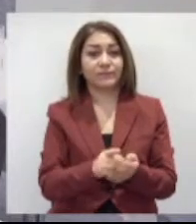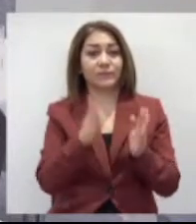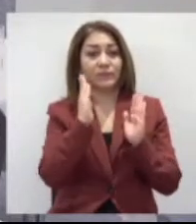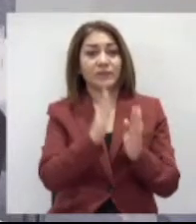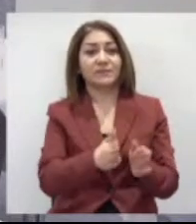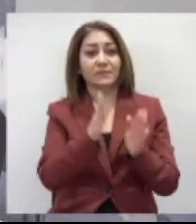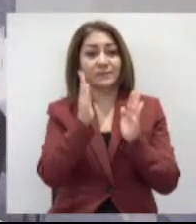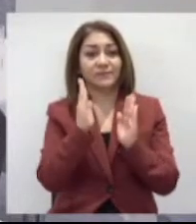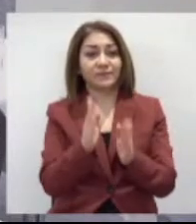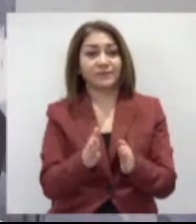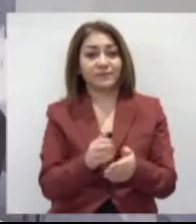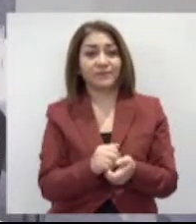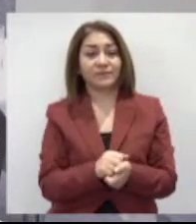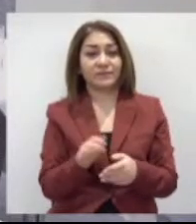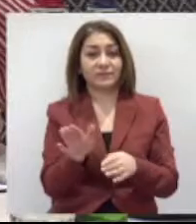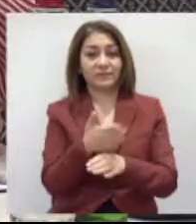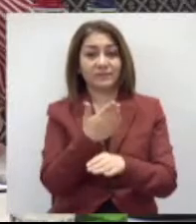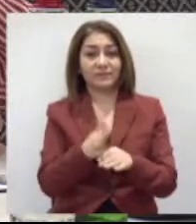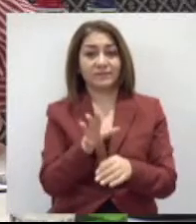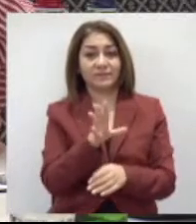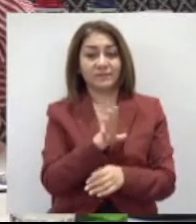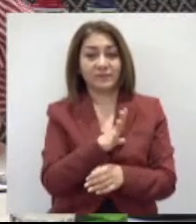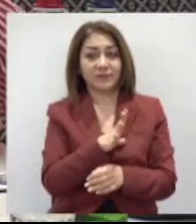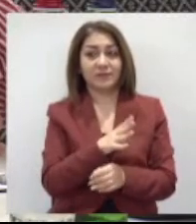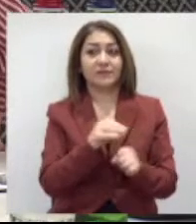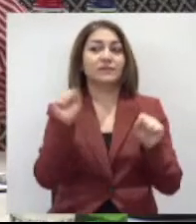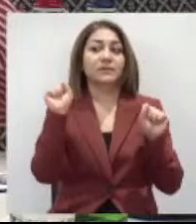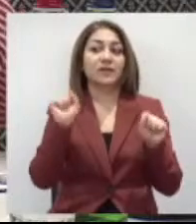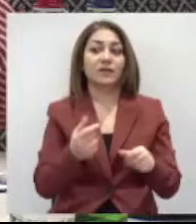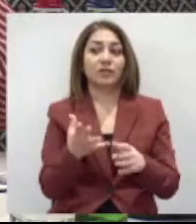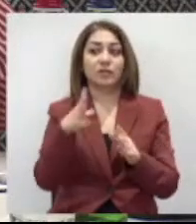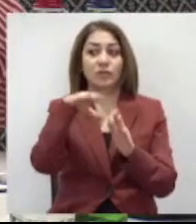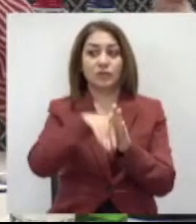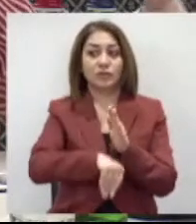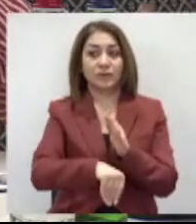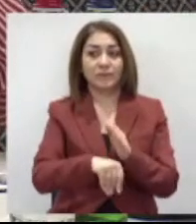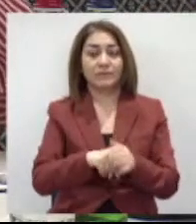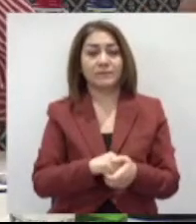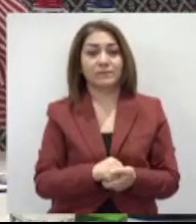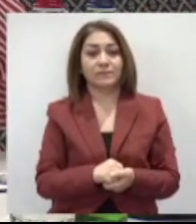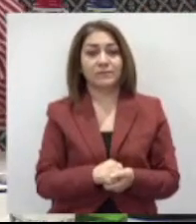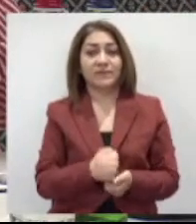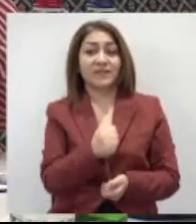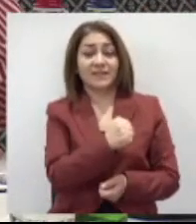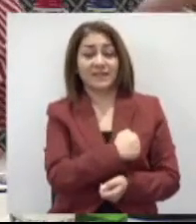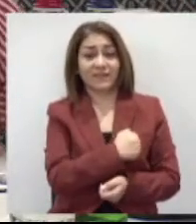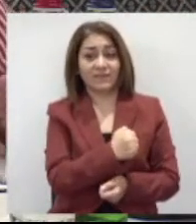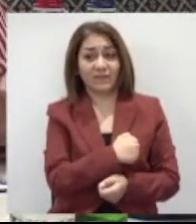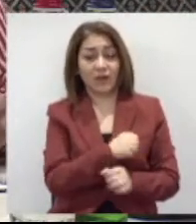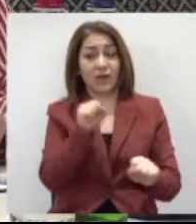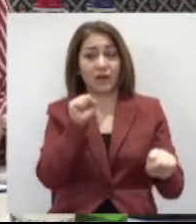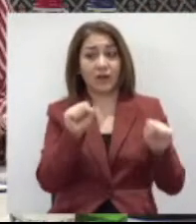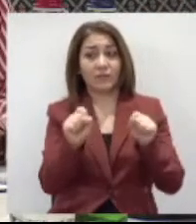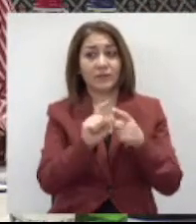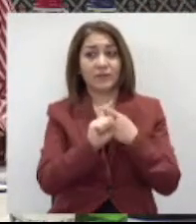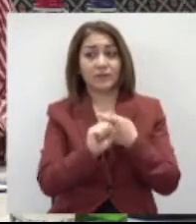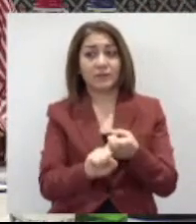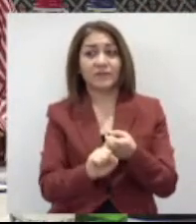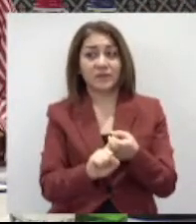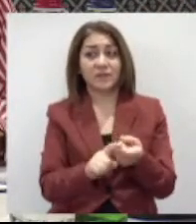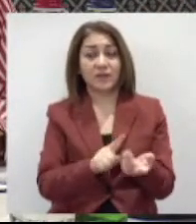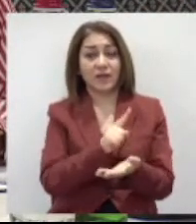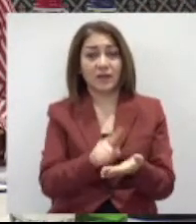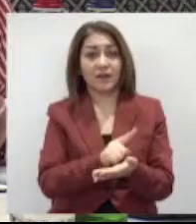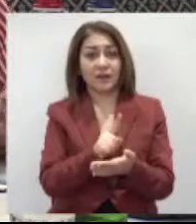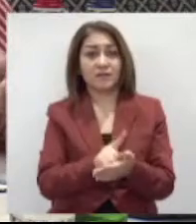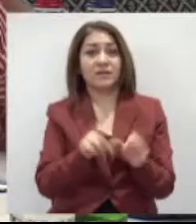ուղությունների շրջանակներում, որոնք առանձնացվել են, միանշանակ կարող են ընդգրկվել, որովհետեւ օրինակ զինված ուժերի կառավարման հետ կապված հարցերը կարող